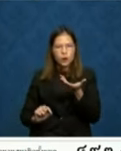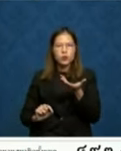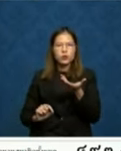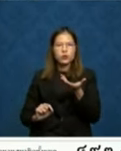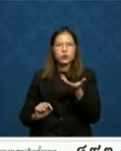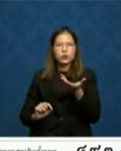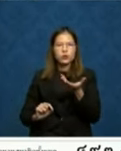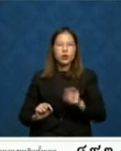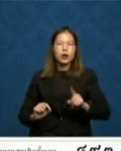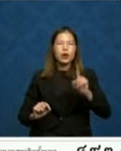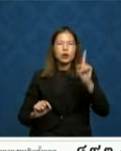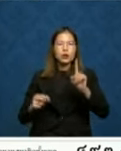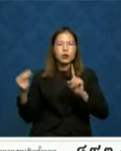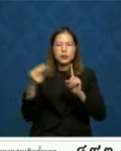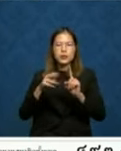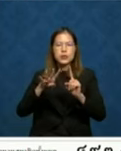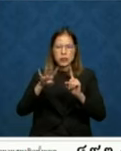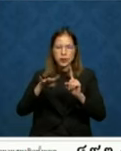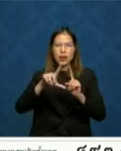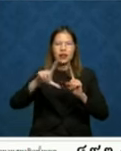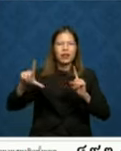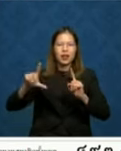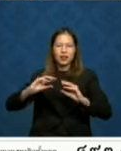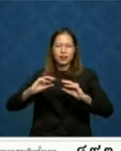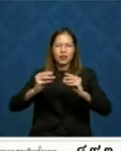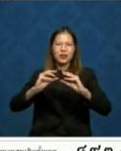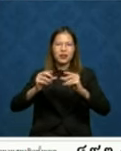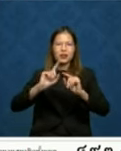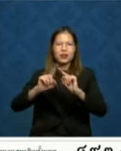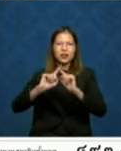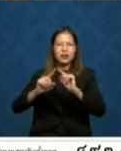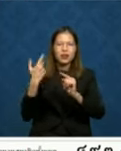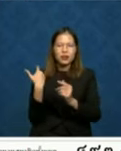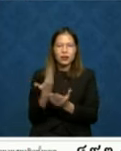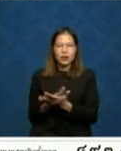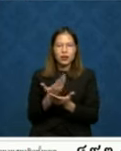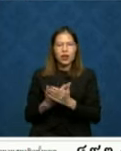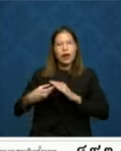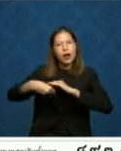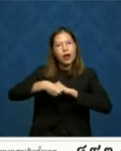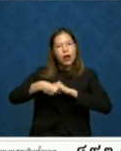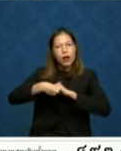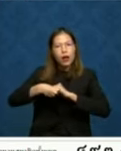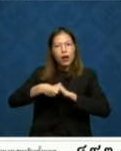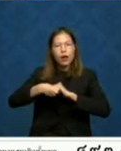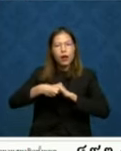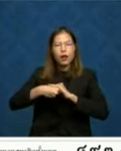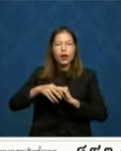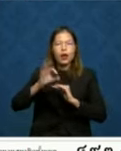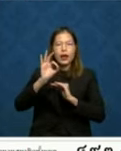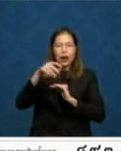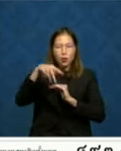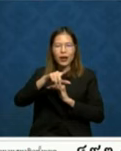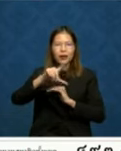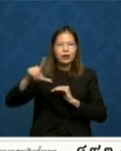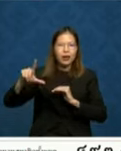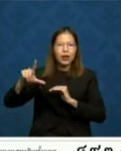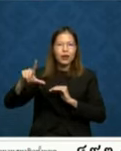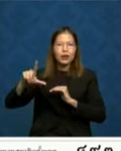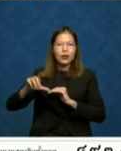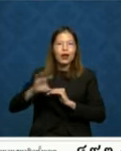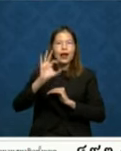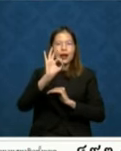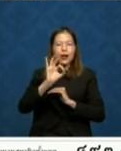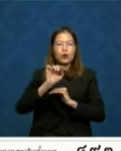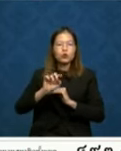ครับเราลองไปดูกำไรครับกำไรของการยาสูบแห่งประเทศไทยปี60กำไร 9,000 กว่าล้านครับ 9.3 พัน